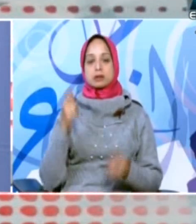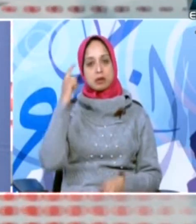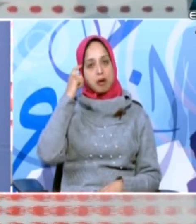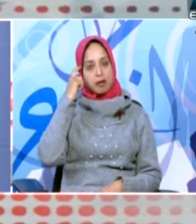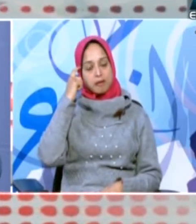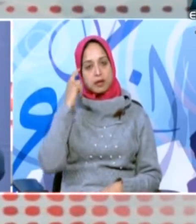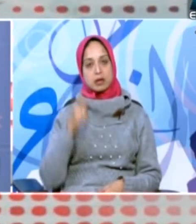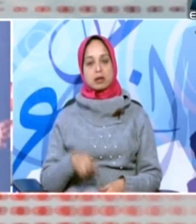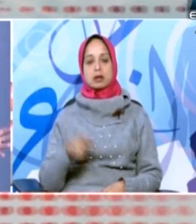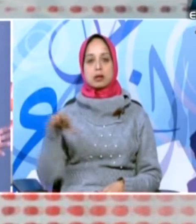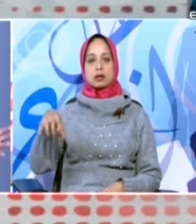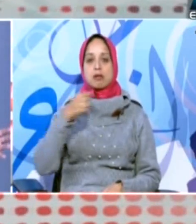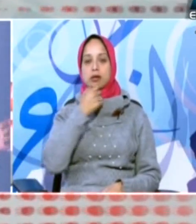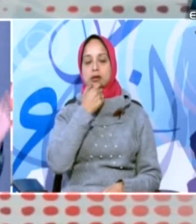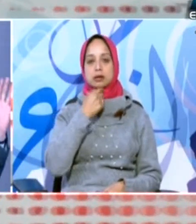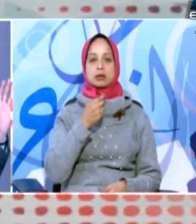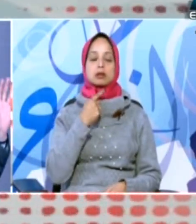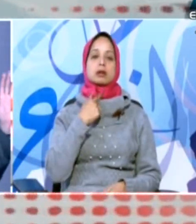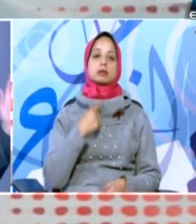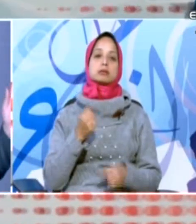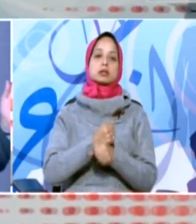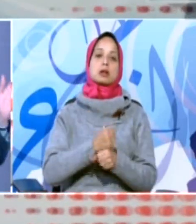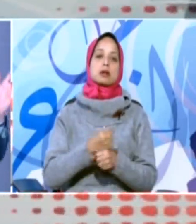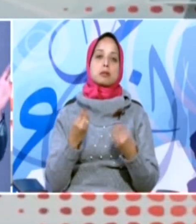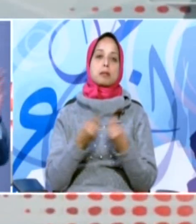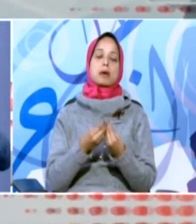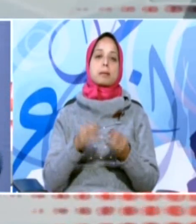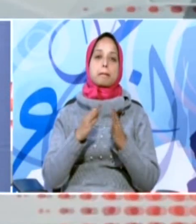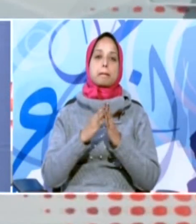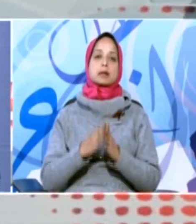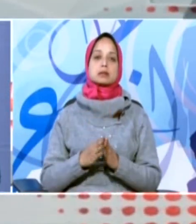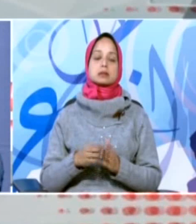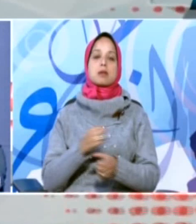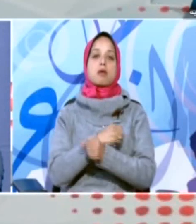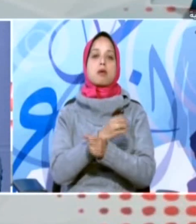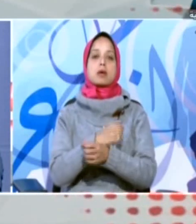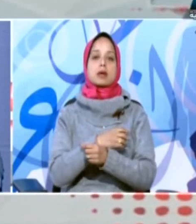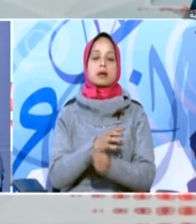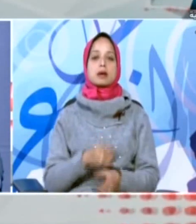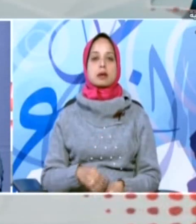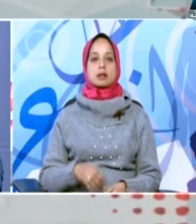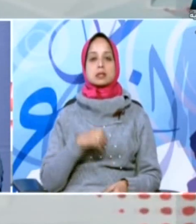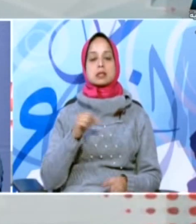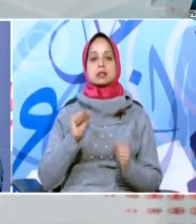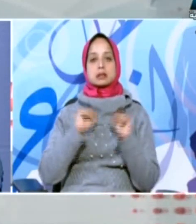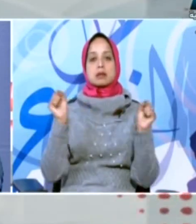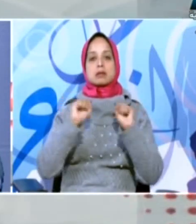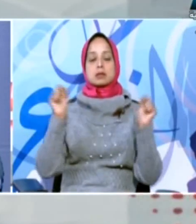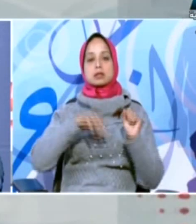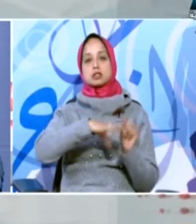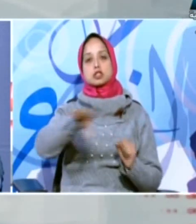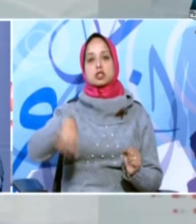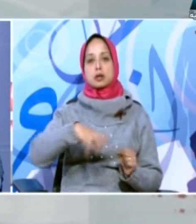مع مصر بحريه وبغير قيود. النتيجه اندلعت المظاهرات، ثوره الشعب في 9 نوفمبر